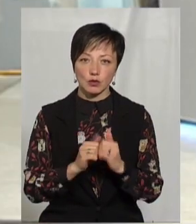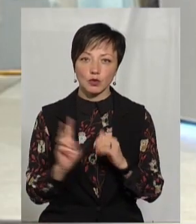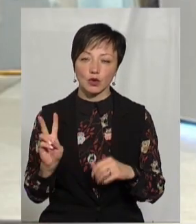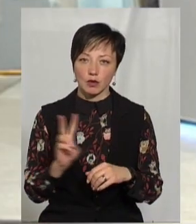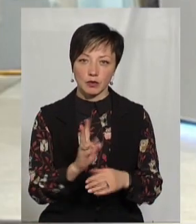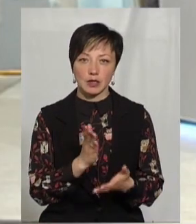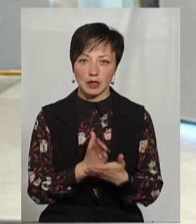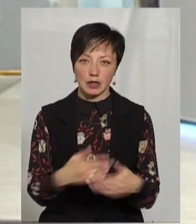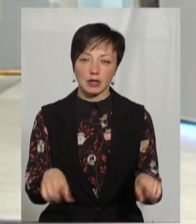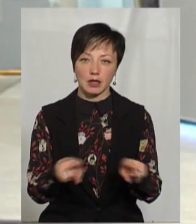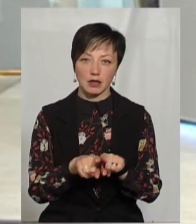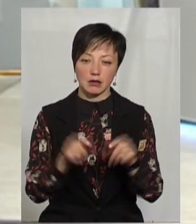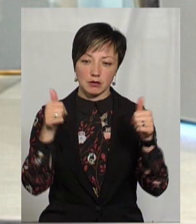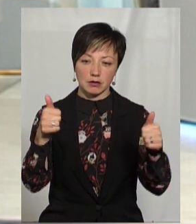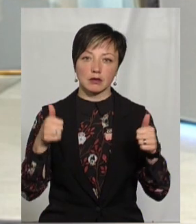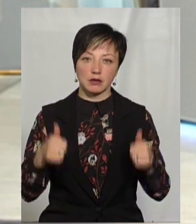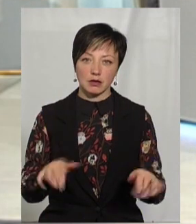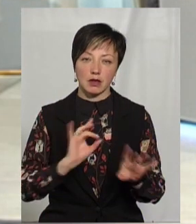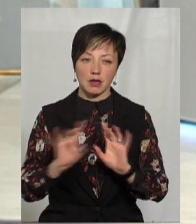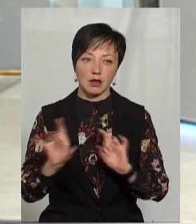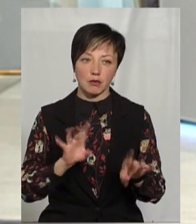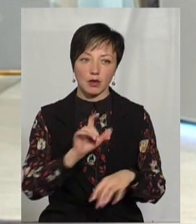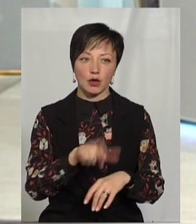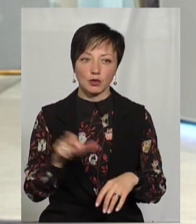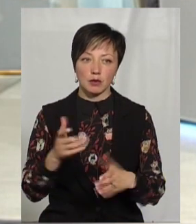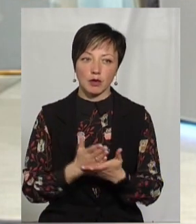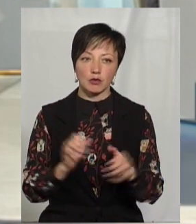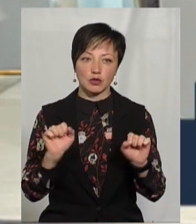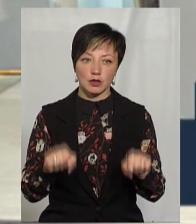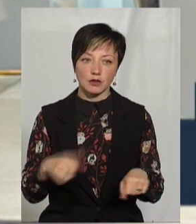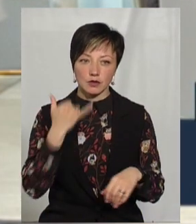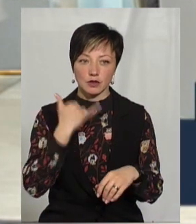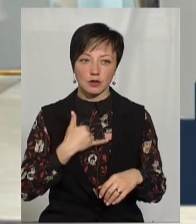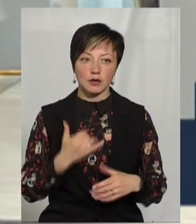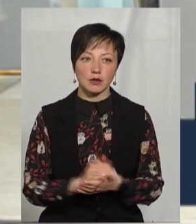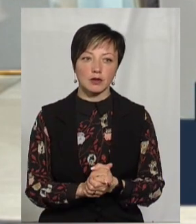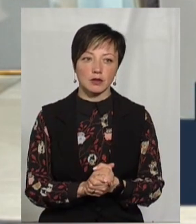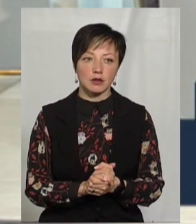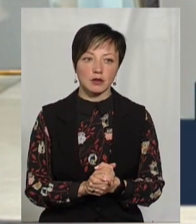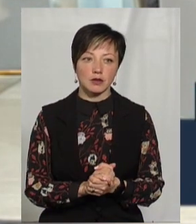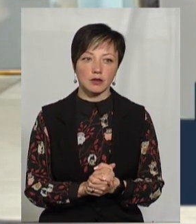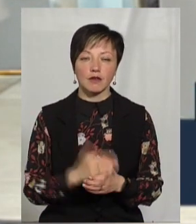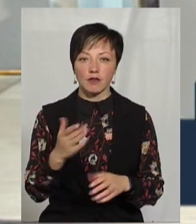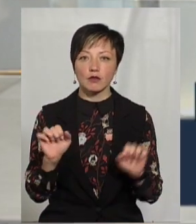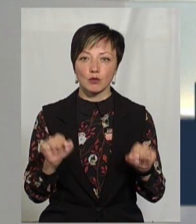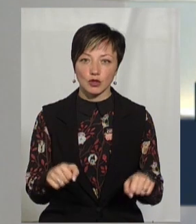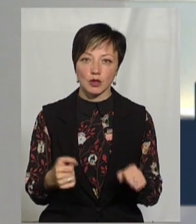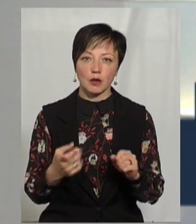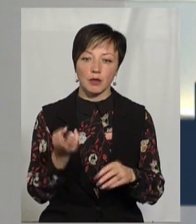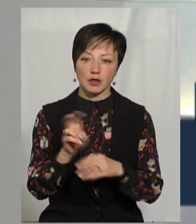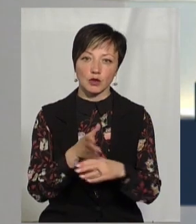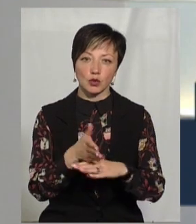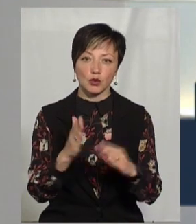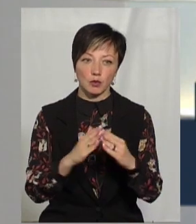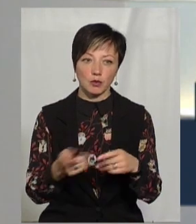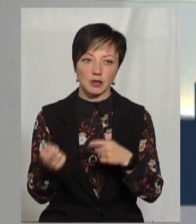кожному тролейбусі висить ця реклама, і люди мають можливість дзвонити нам. Так, і ви вже можете до них прийти